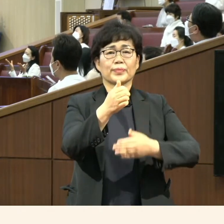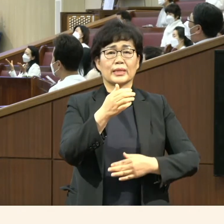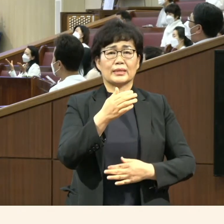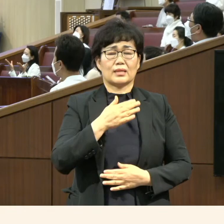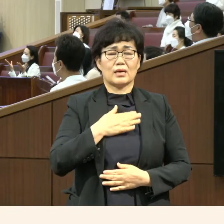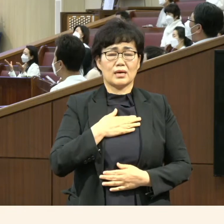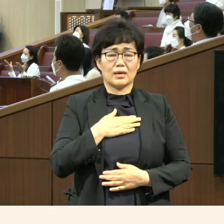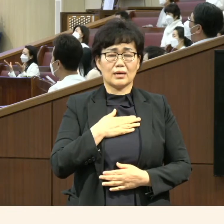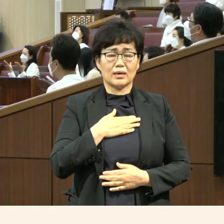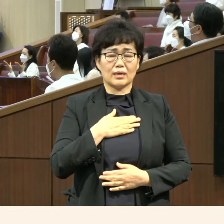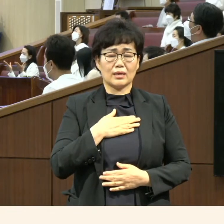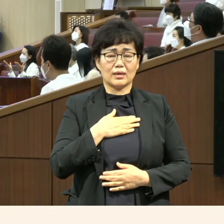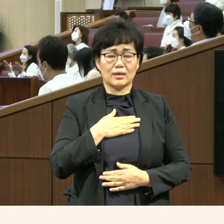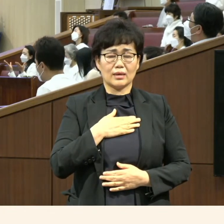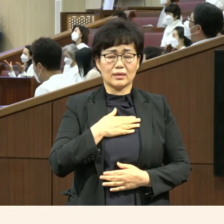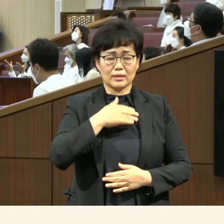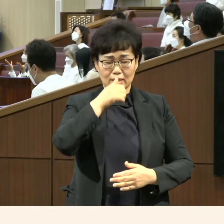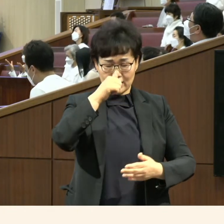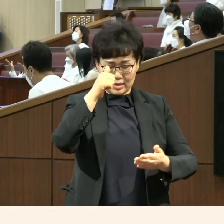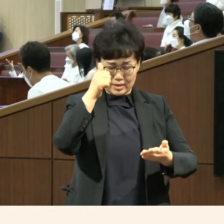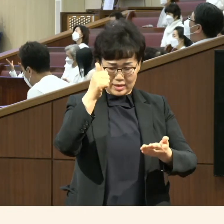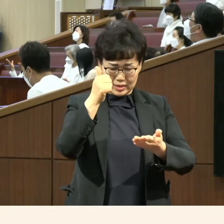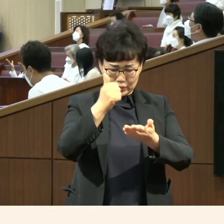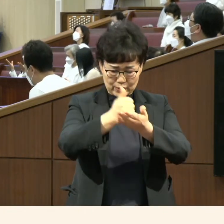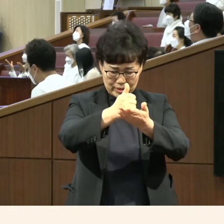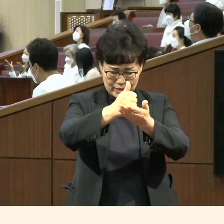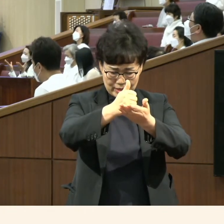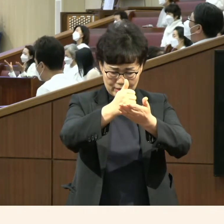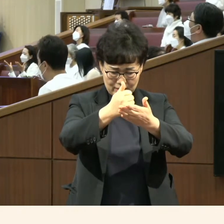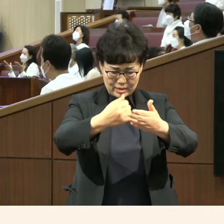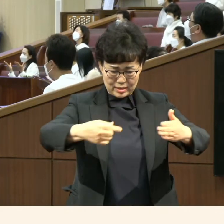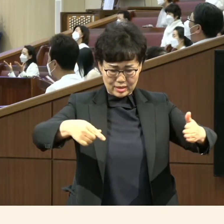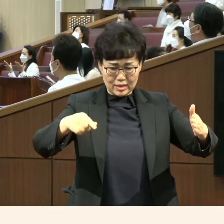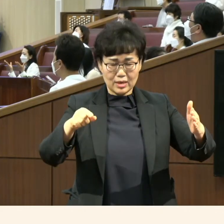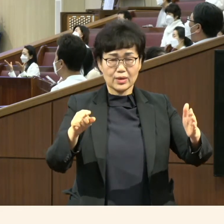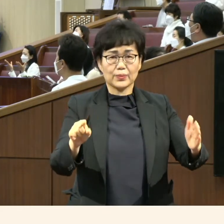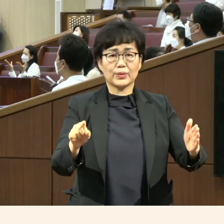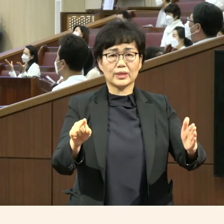예수님 나의 죄